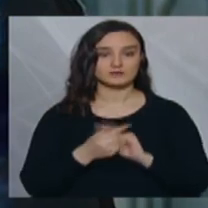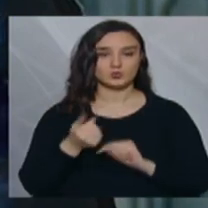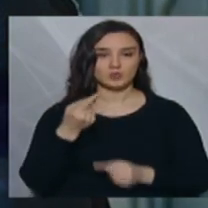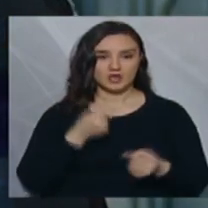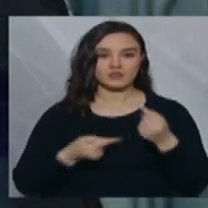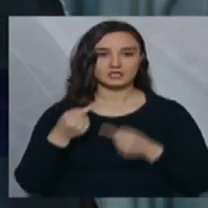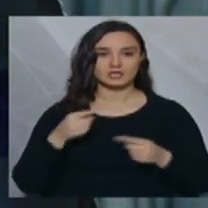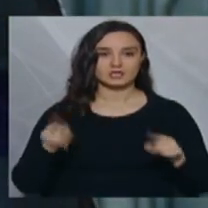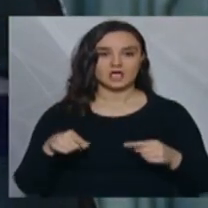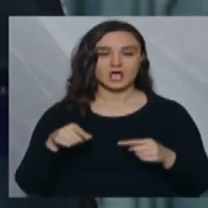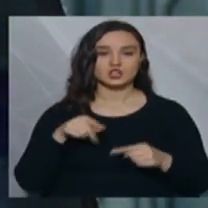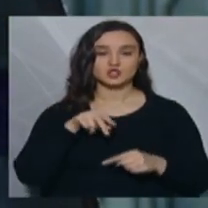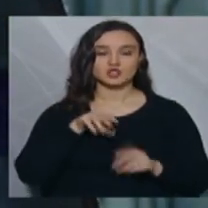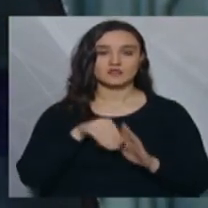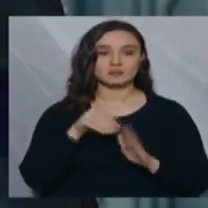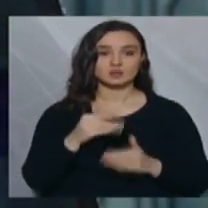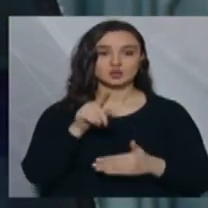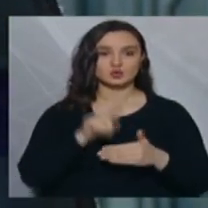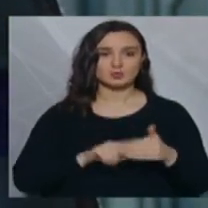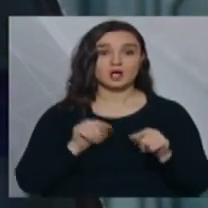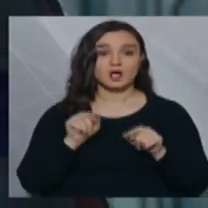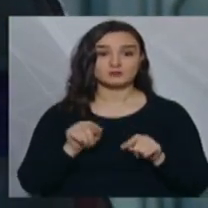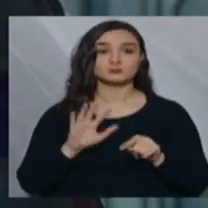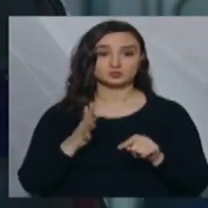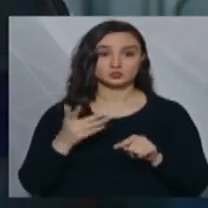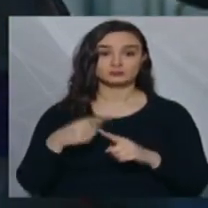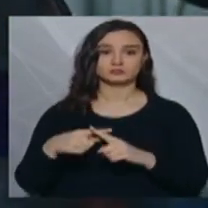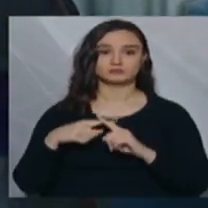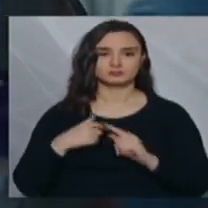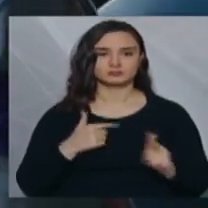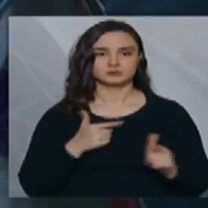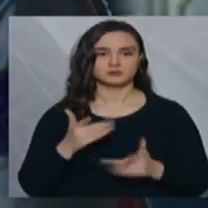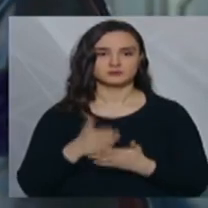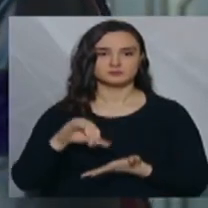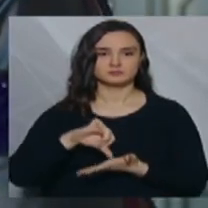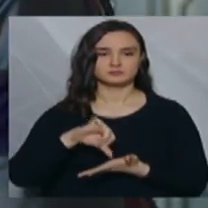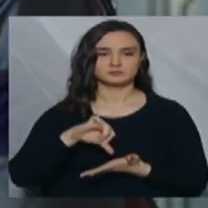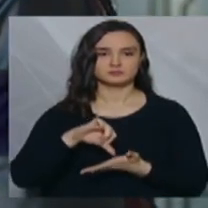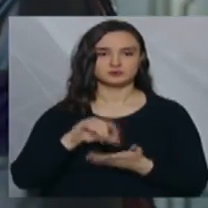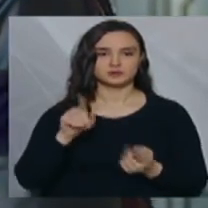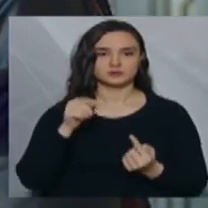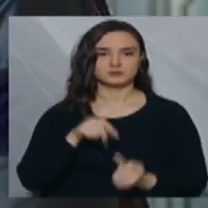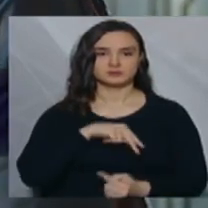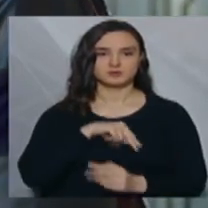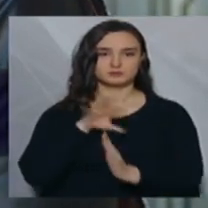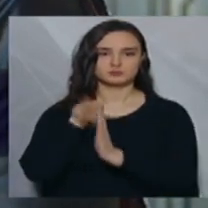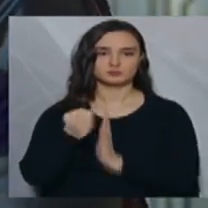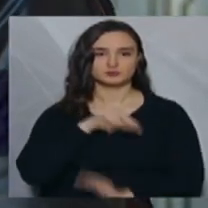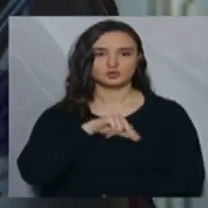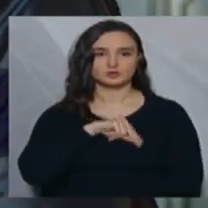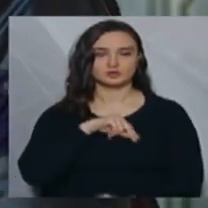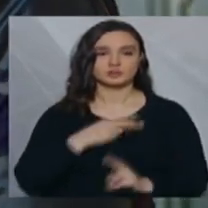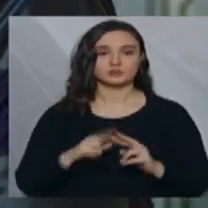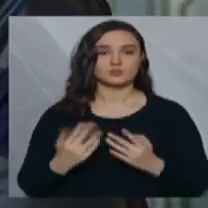აღვანდგეთ არჩევნების ადმინდობას, ჩვენ ამ შემთხვევაში მზად ვართ, რომ მონაწილეობა მივიღოთ შესაბამისად საპარლამენტო მუშაობაში.